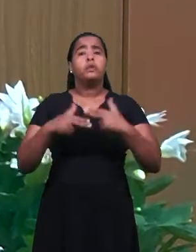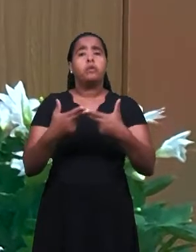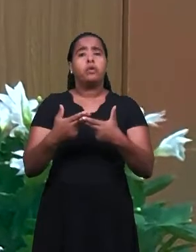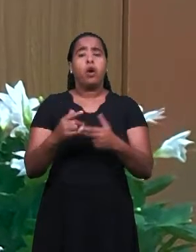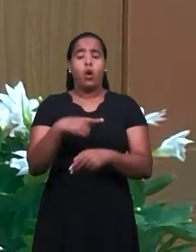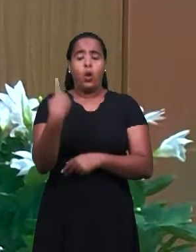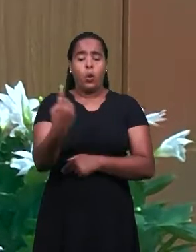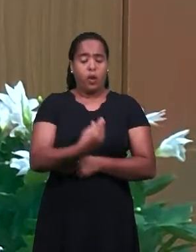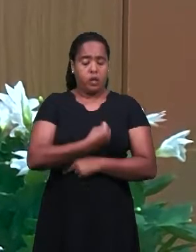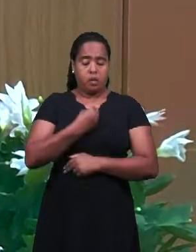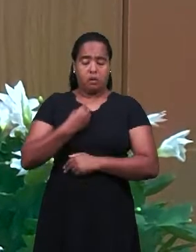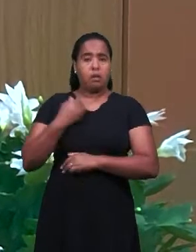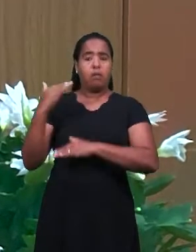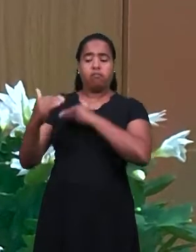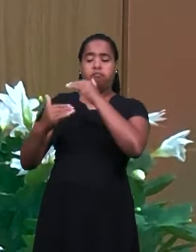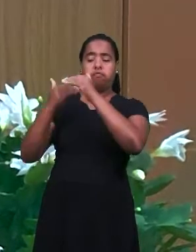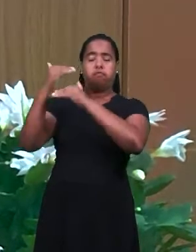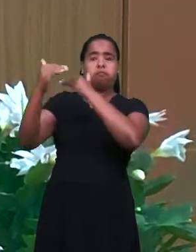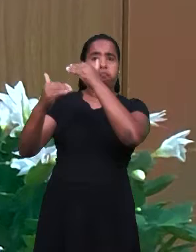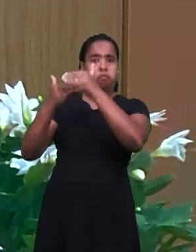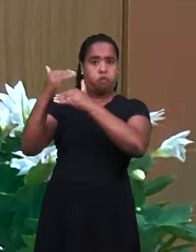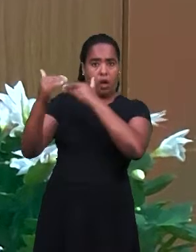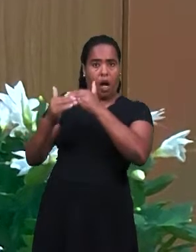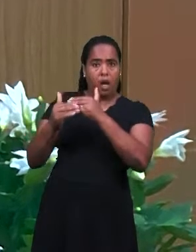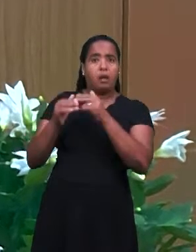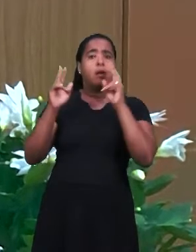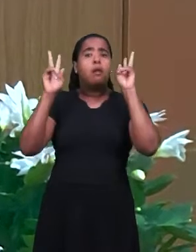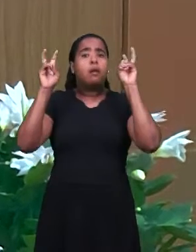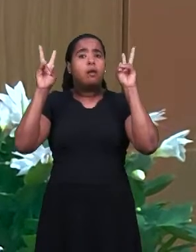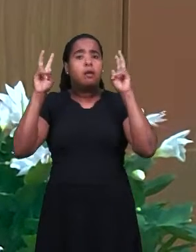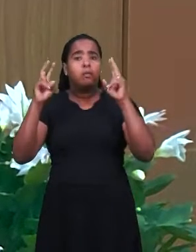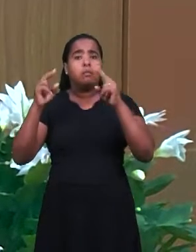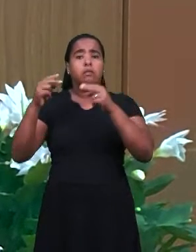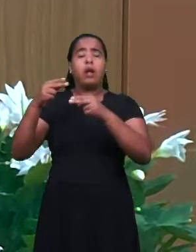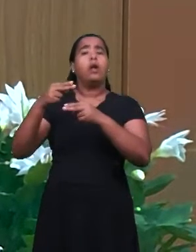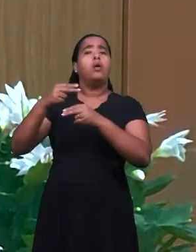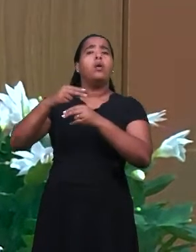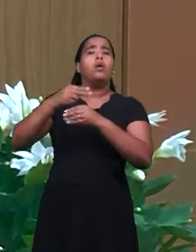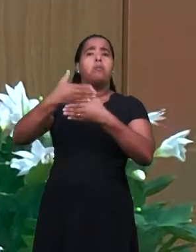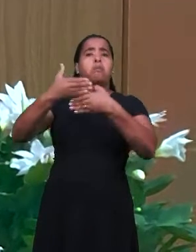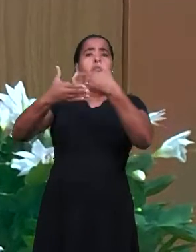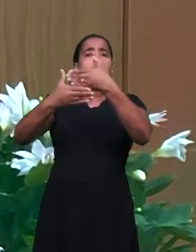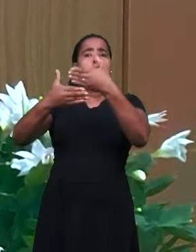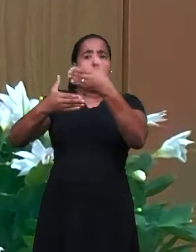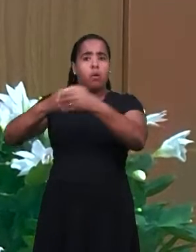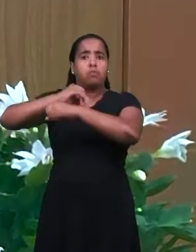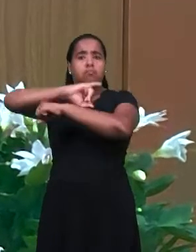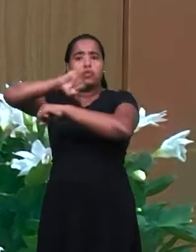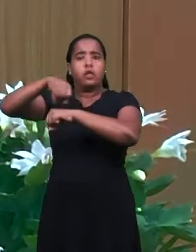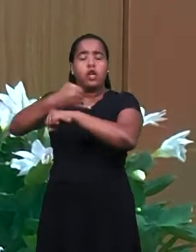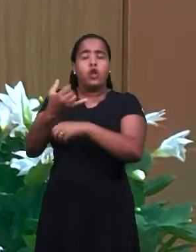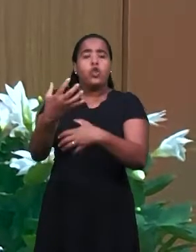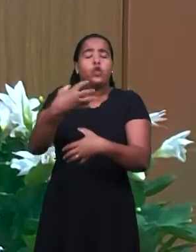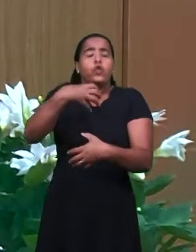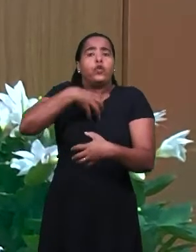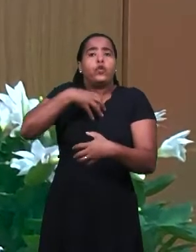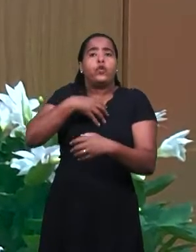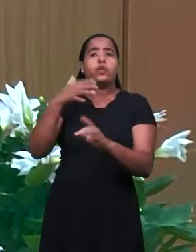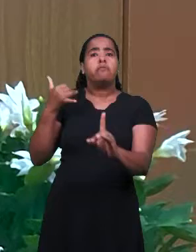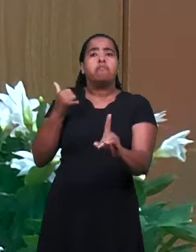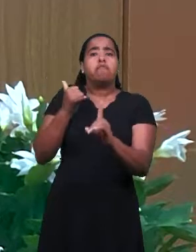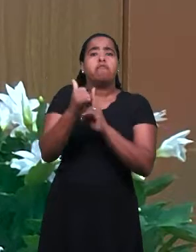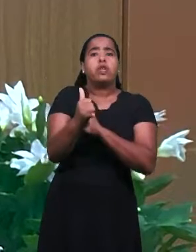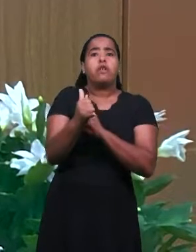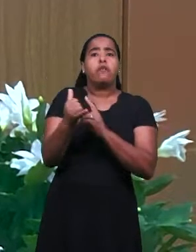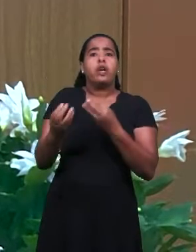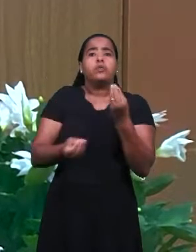что принесло нам большое назидание, это восстановление стен Иерусалима, и та пророческая